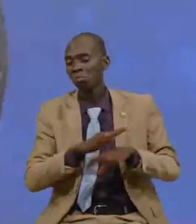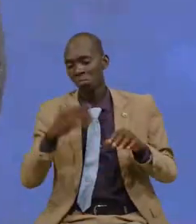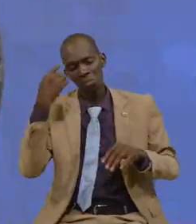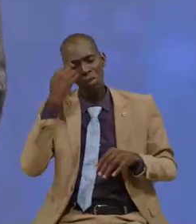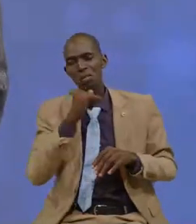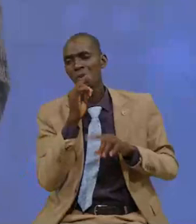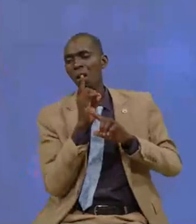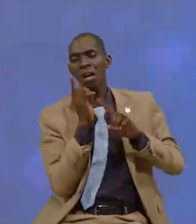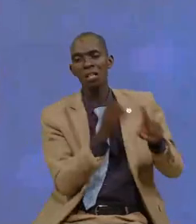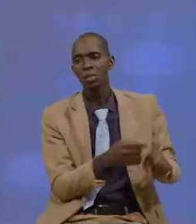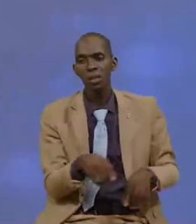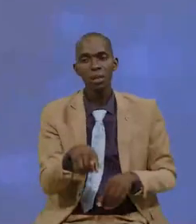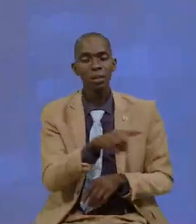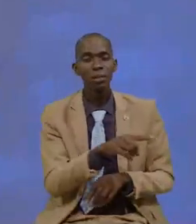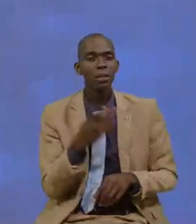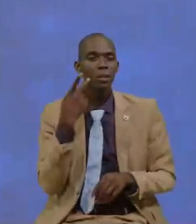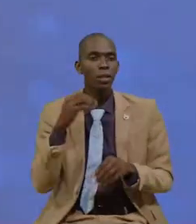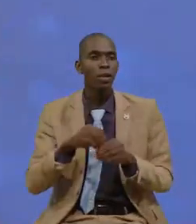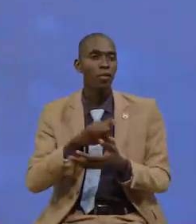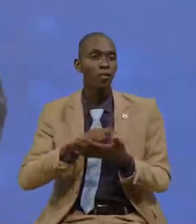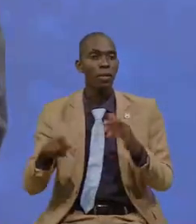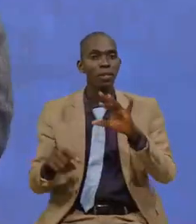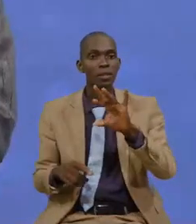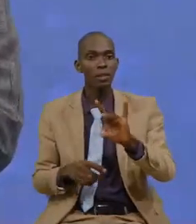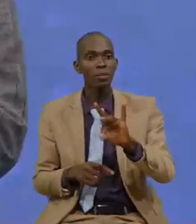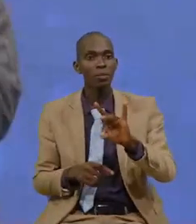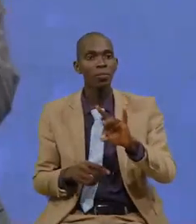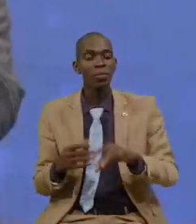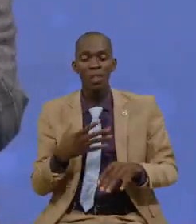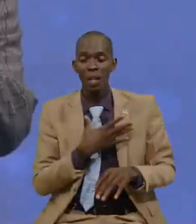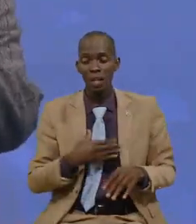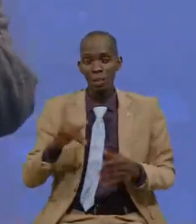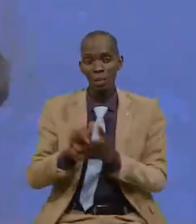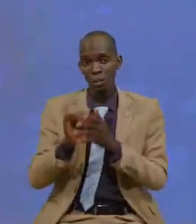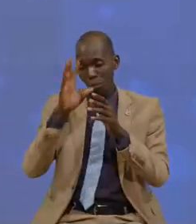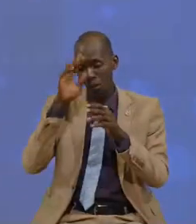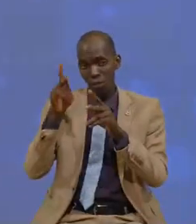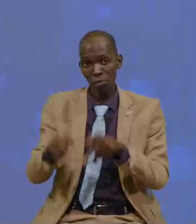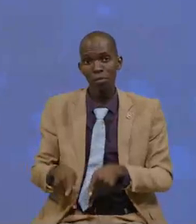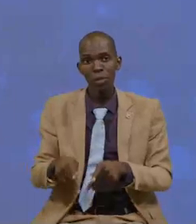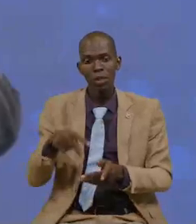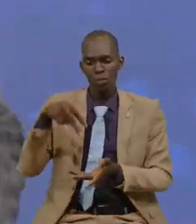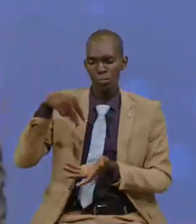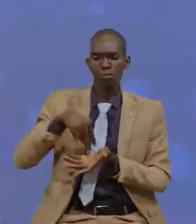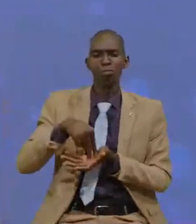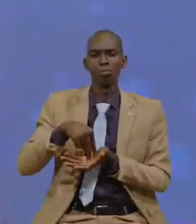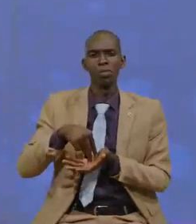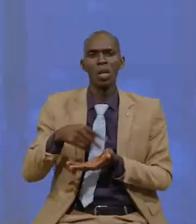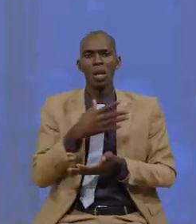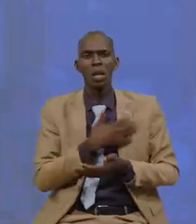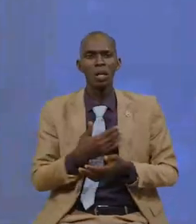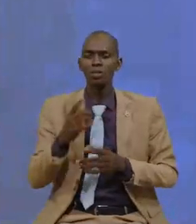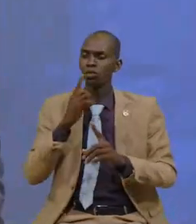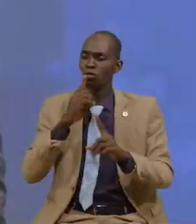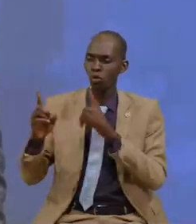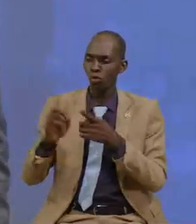il ne tenait pas compte de ce que les gens disaient. On l'appelait pécheur et il n'a pas répondu. Le verset 8. Mais Zachée se tenant devant